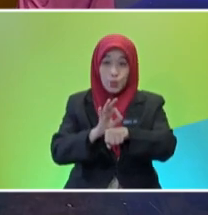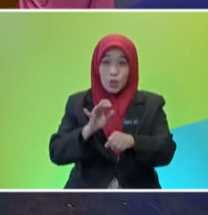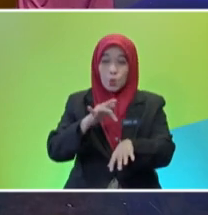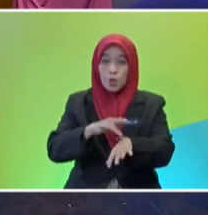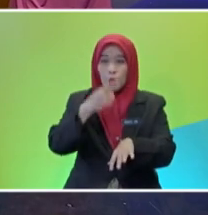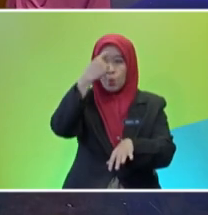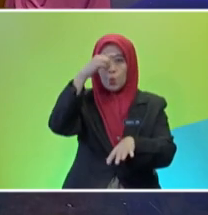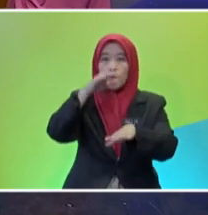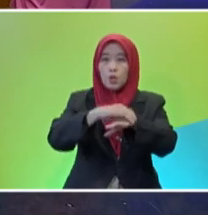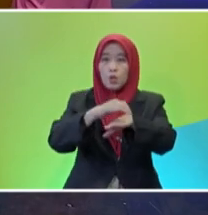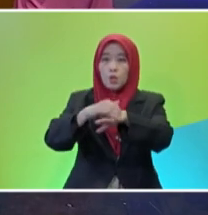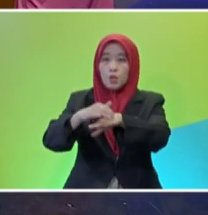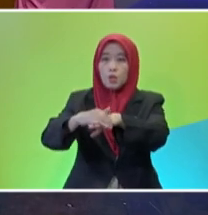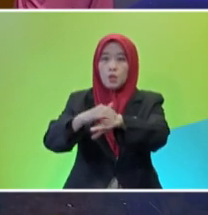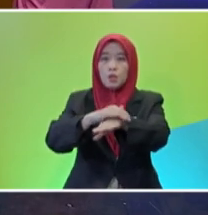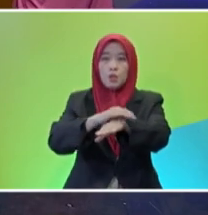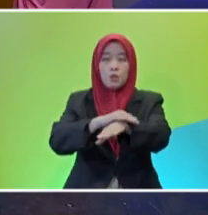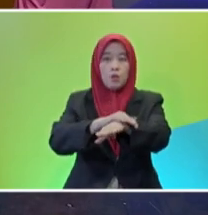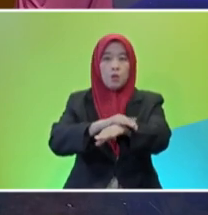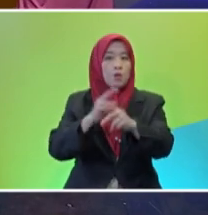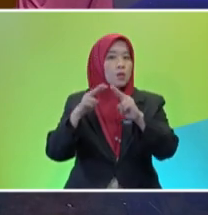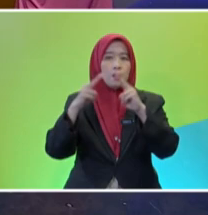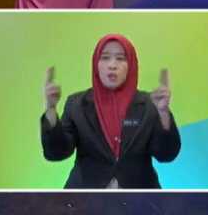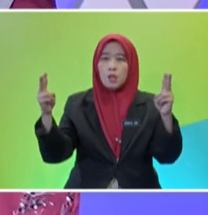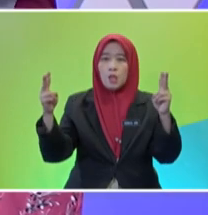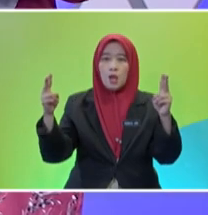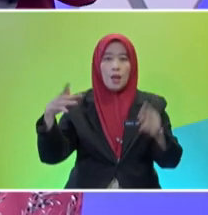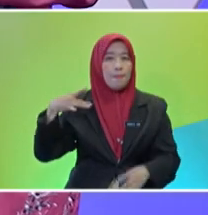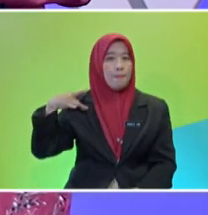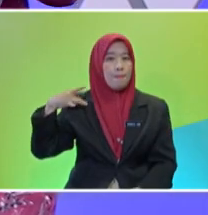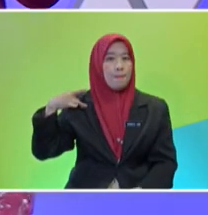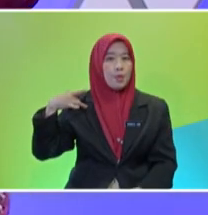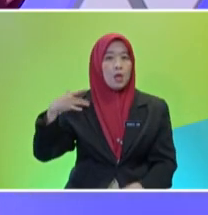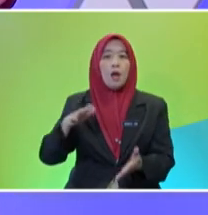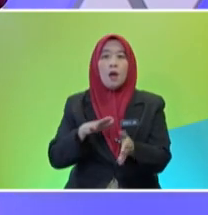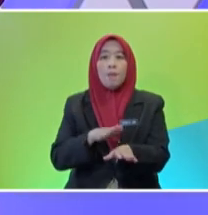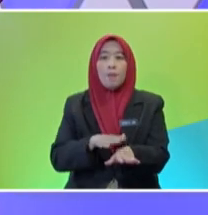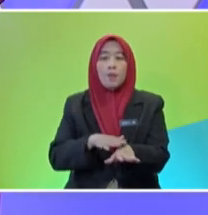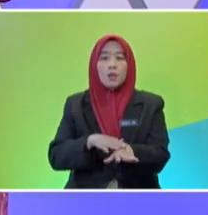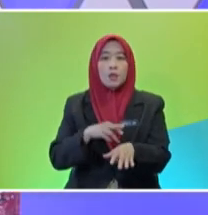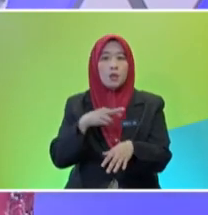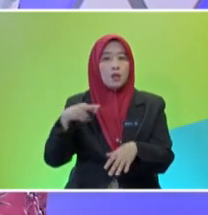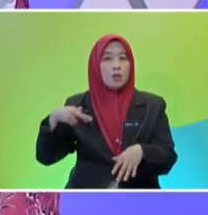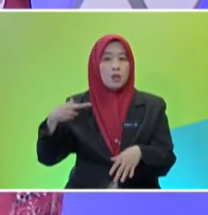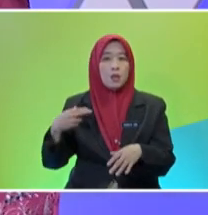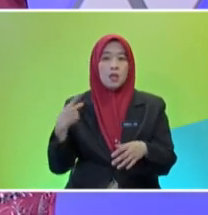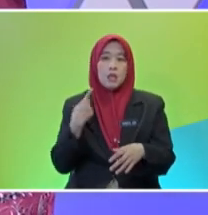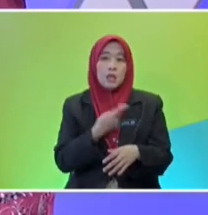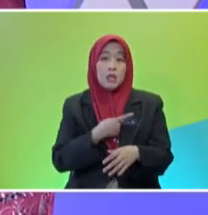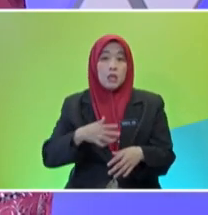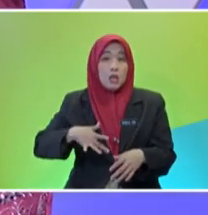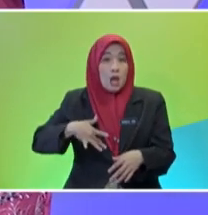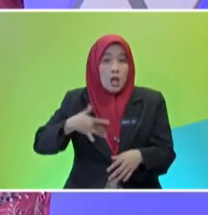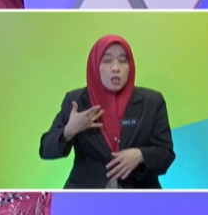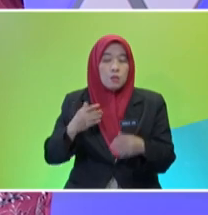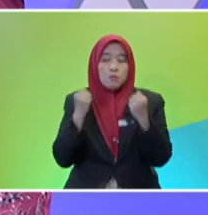sentuhan. Sentuhan sangat peka pada rangsangan terhasil pada sentuhan. Okey, contohnya kita rasa sejuk. Okey.